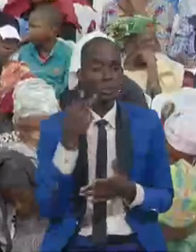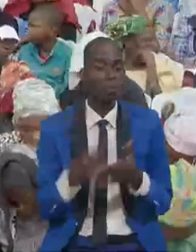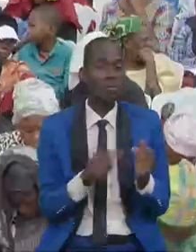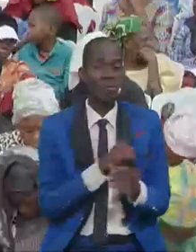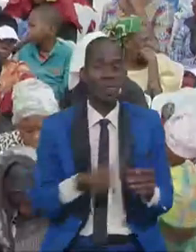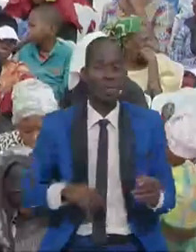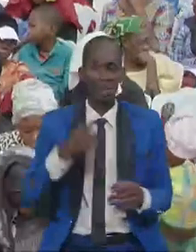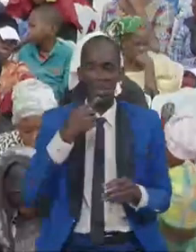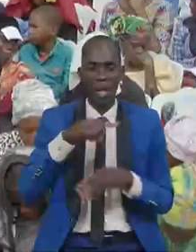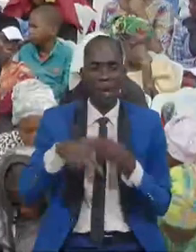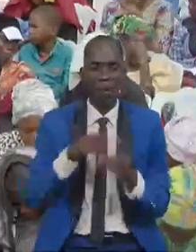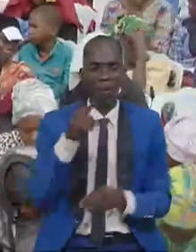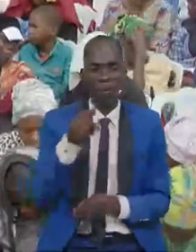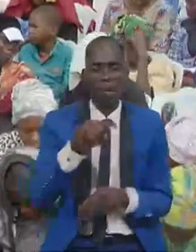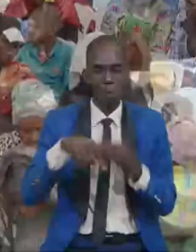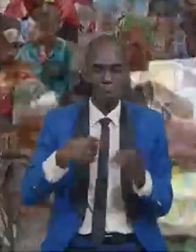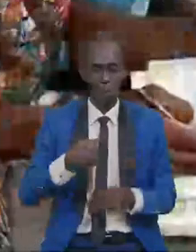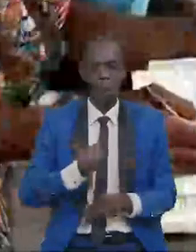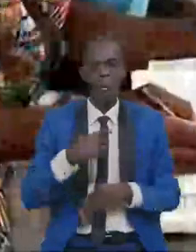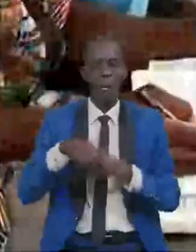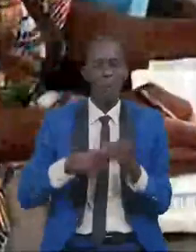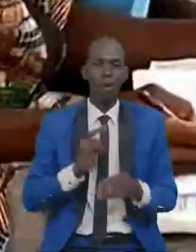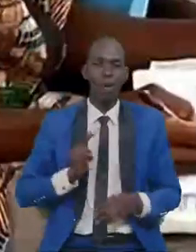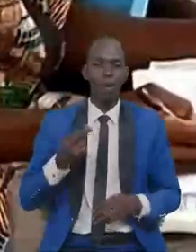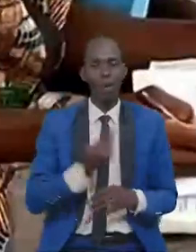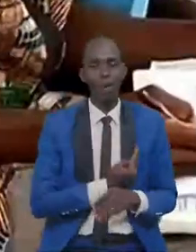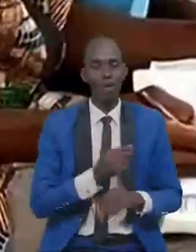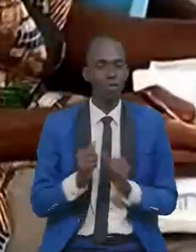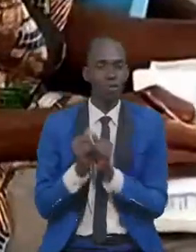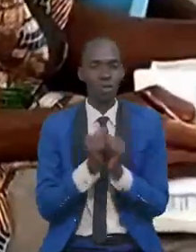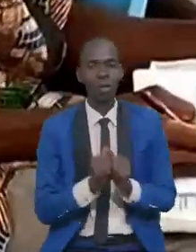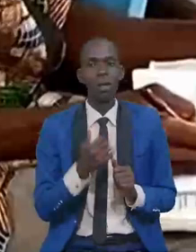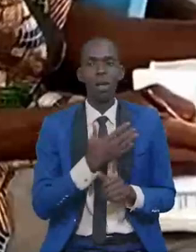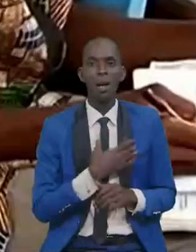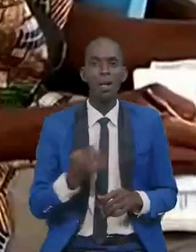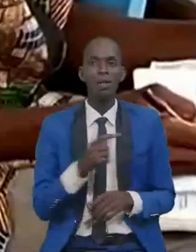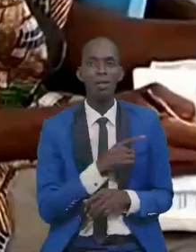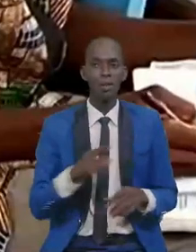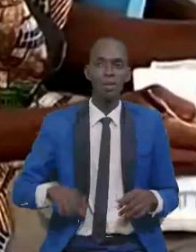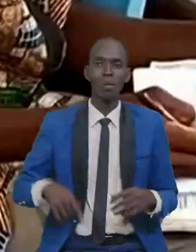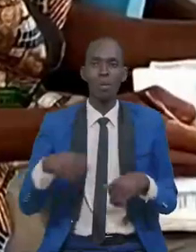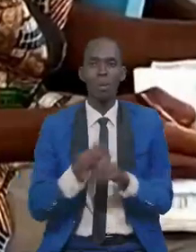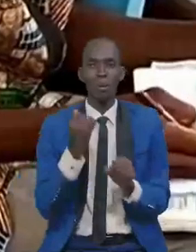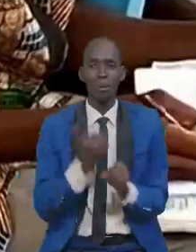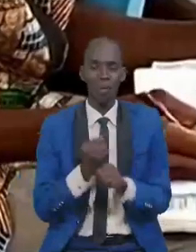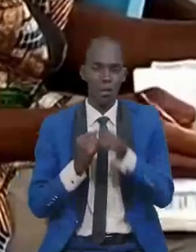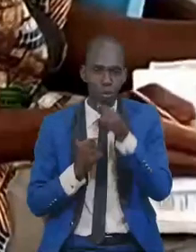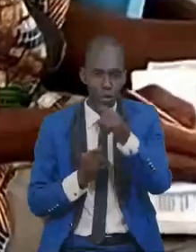12. Vous voyez ce que Dieu a dit te concernant, me concernant et nous concernant.